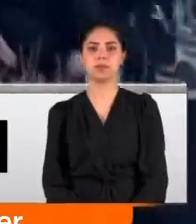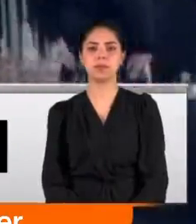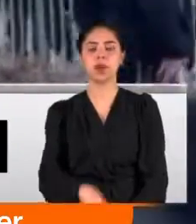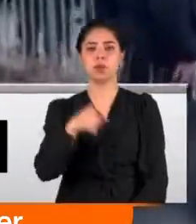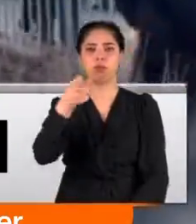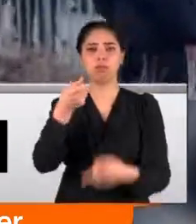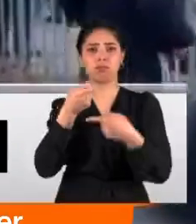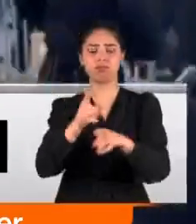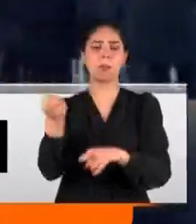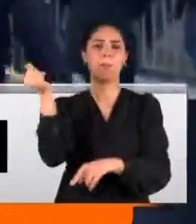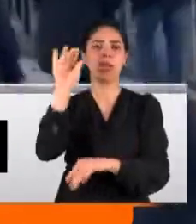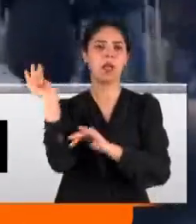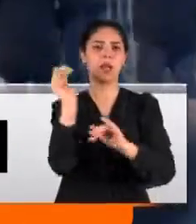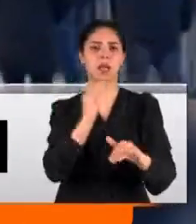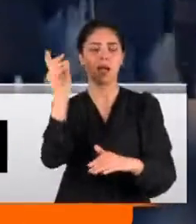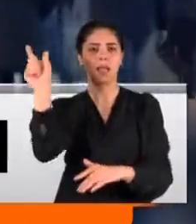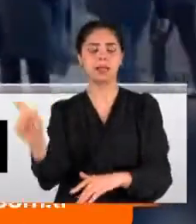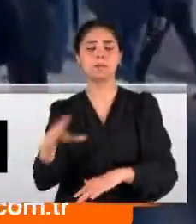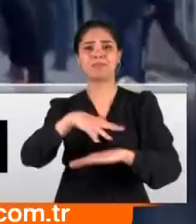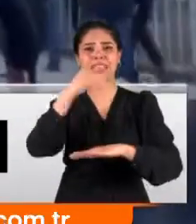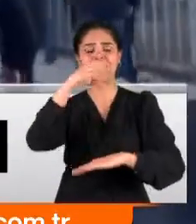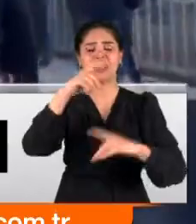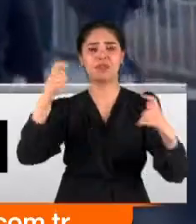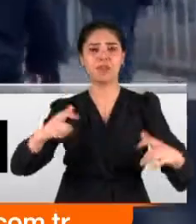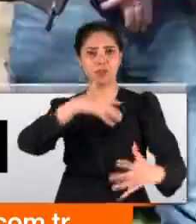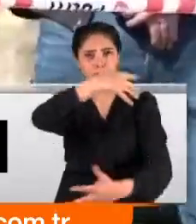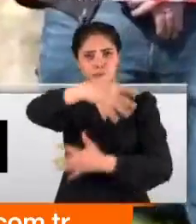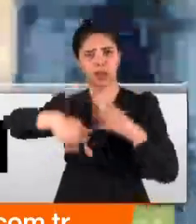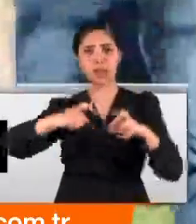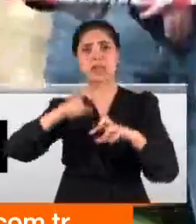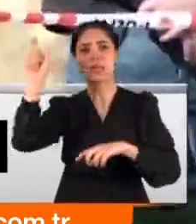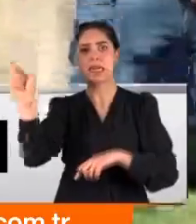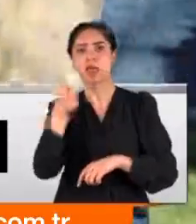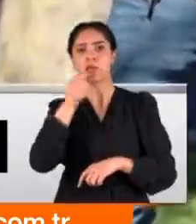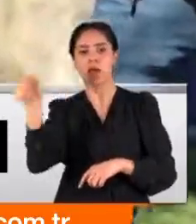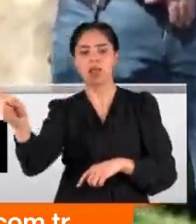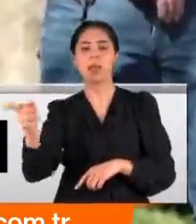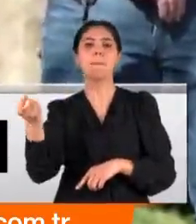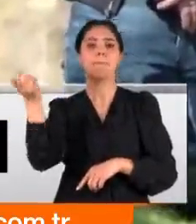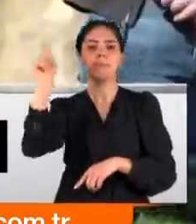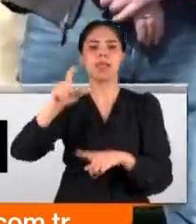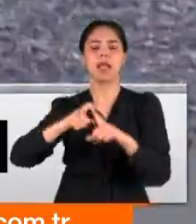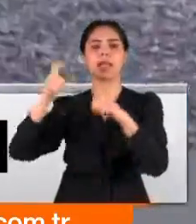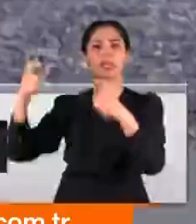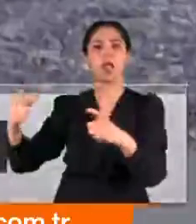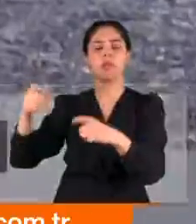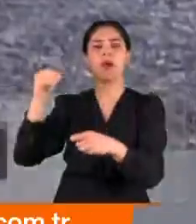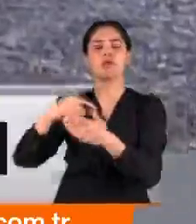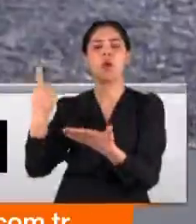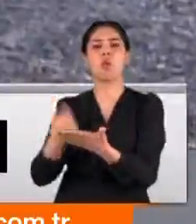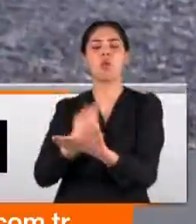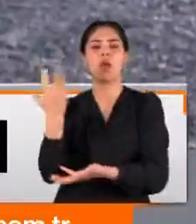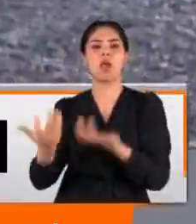Provokatör yine sahnede. İsveç'i birbirine katan Rasmus Paludan bu kez de Danimarka'da Kur'an-ı Kerim yaktı.